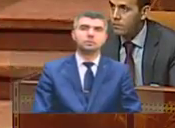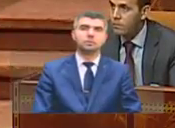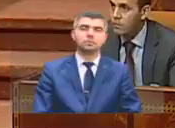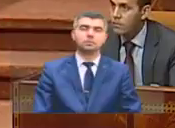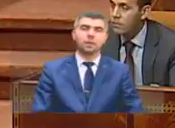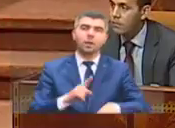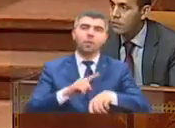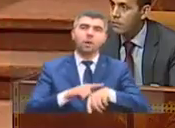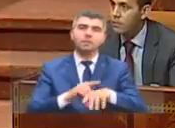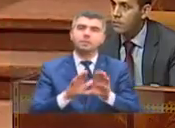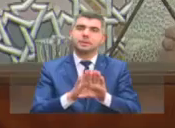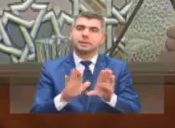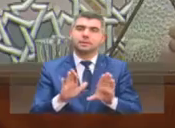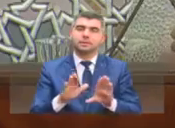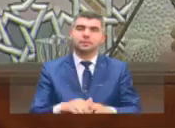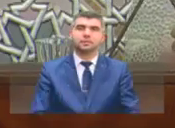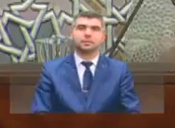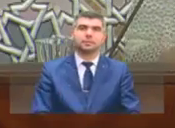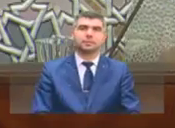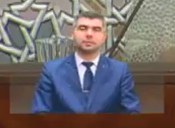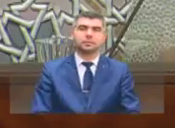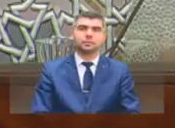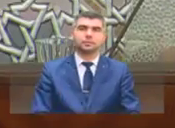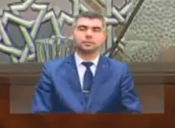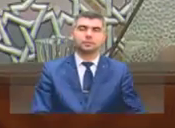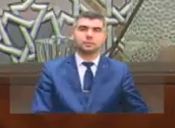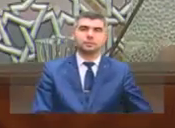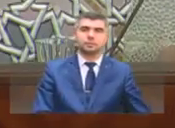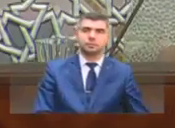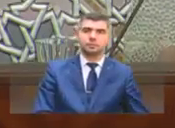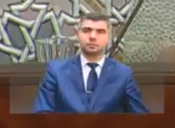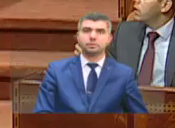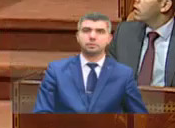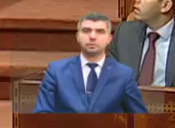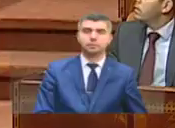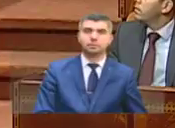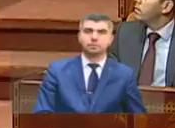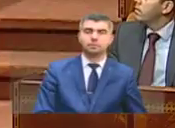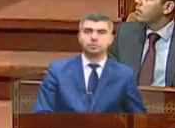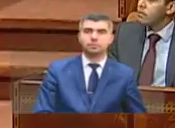تعقيب إضافي عنده الحق في تعقيب إضافي كوضع السؤال.